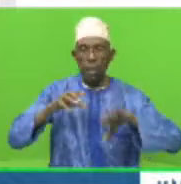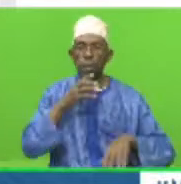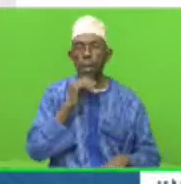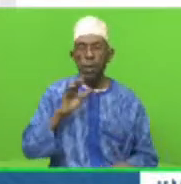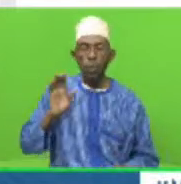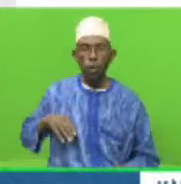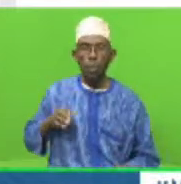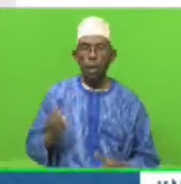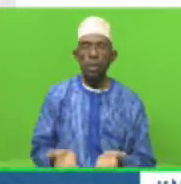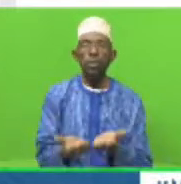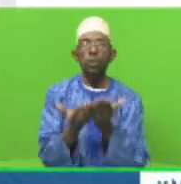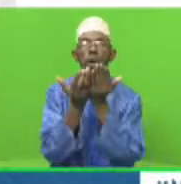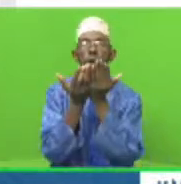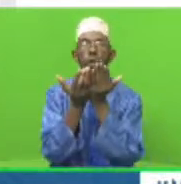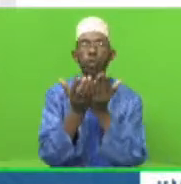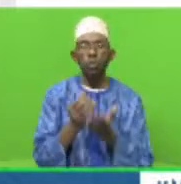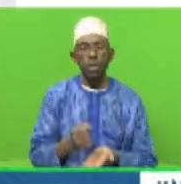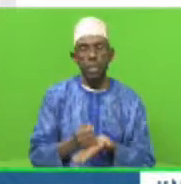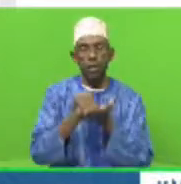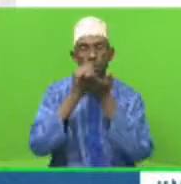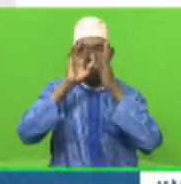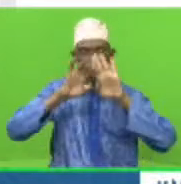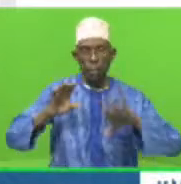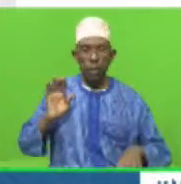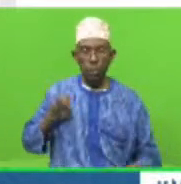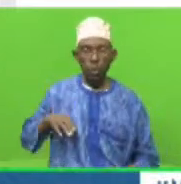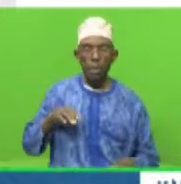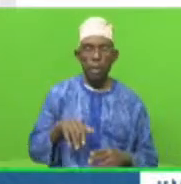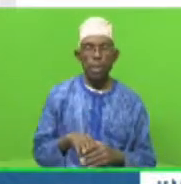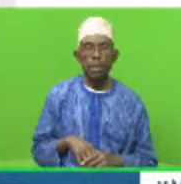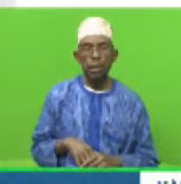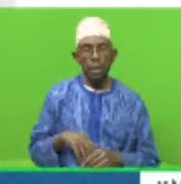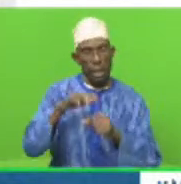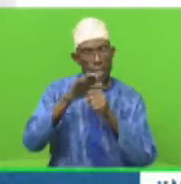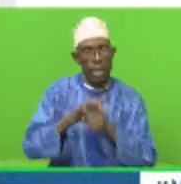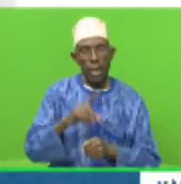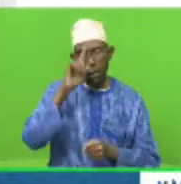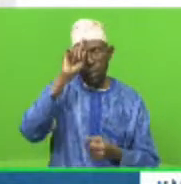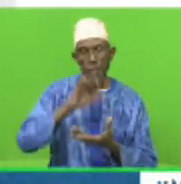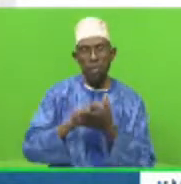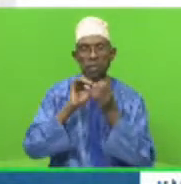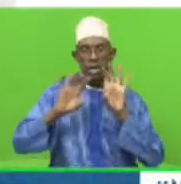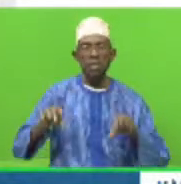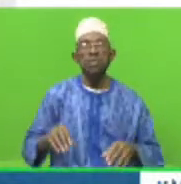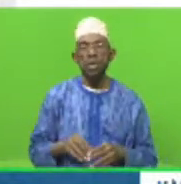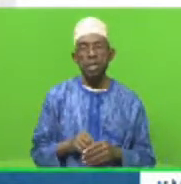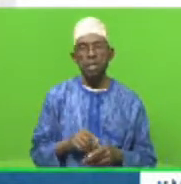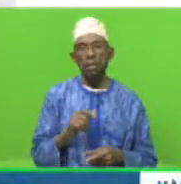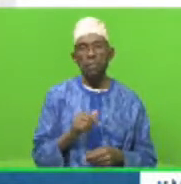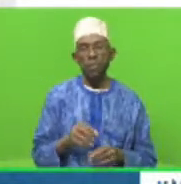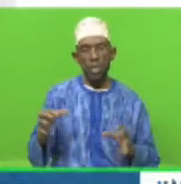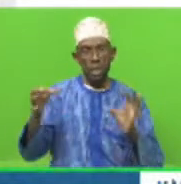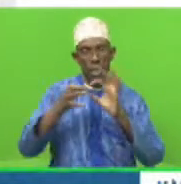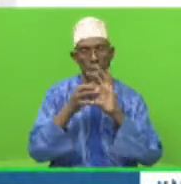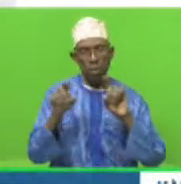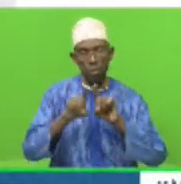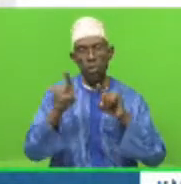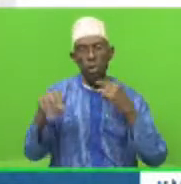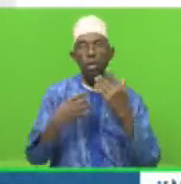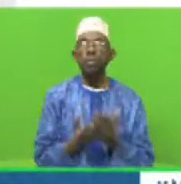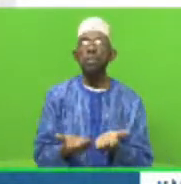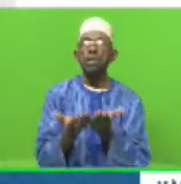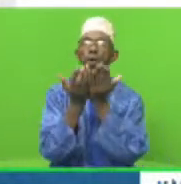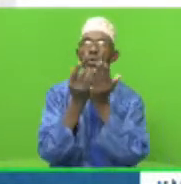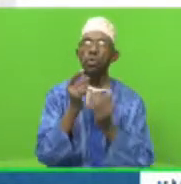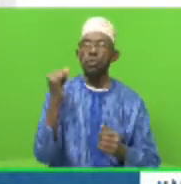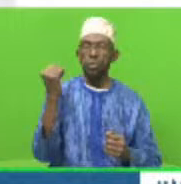والمسلمين، اللهم أعز الإسلام والمسلمين، وأذل الكفر والكافرين والشرك والمشركين يا